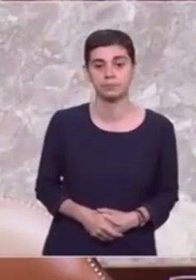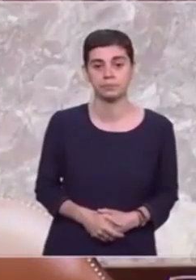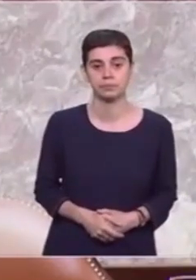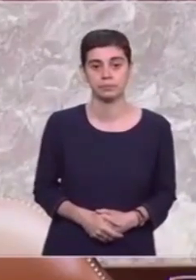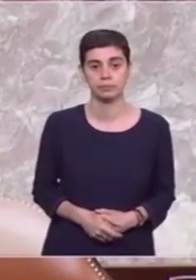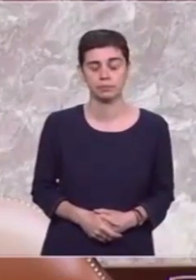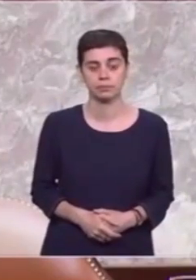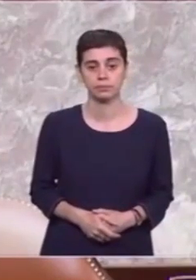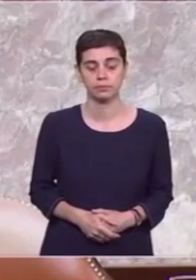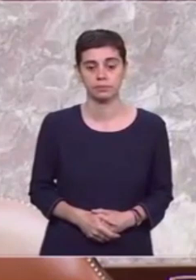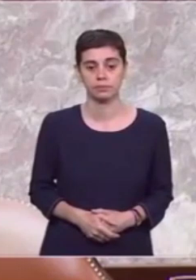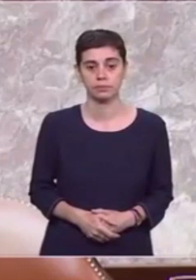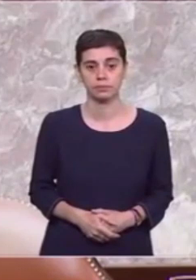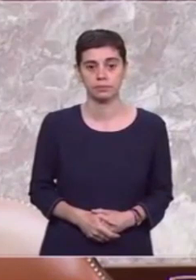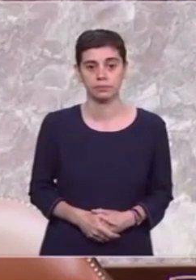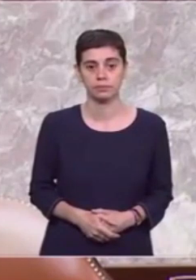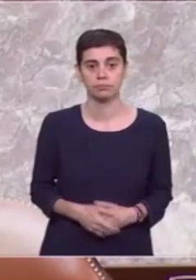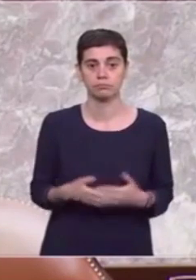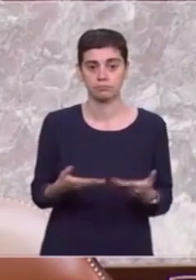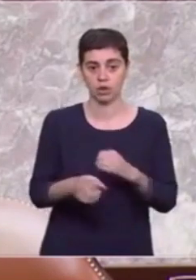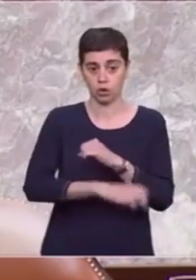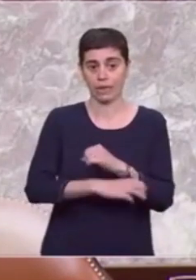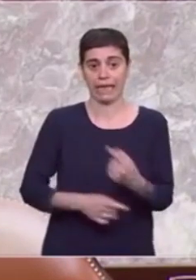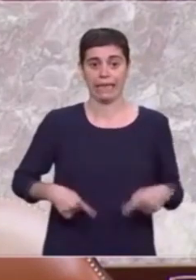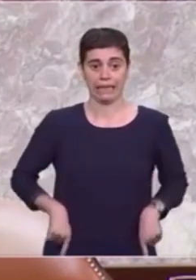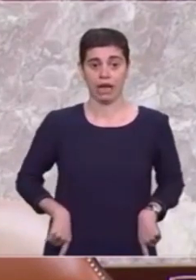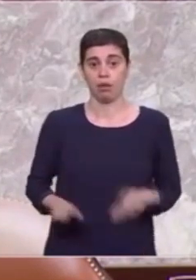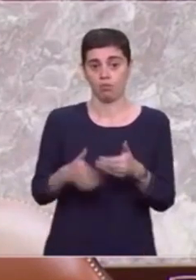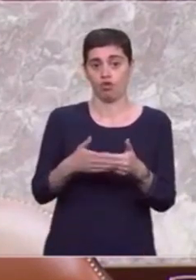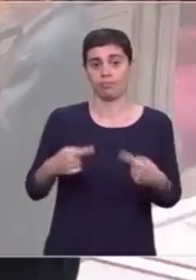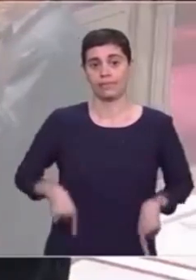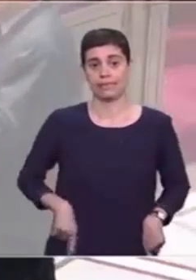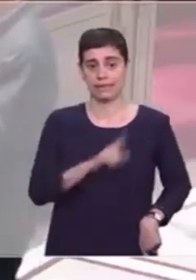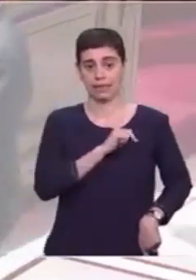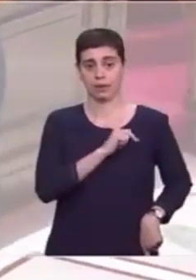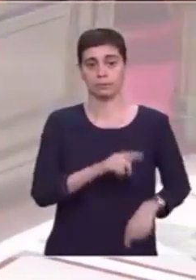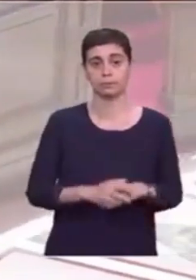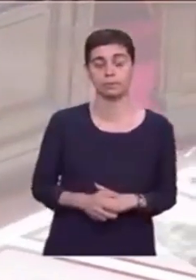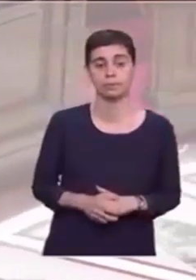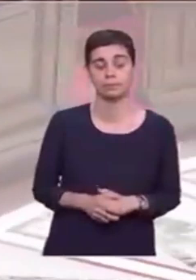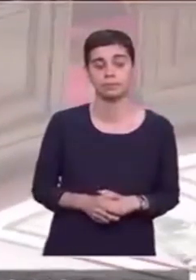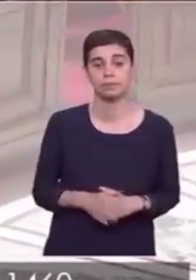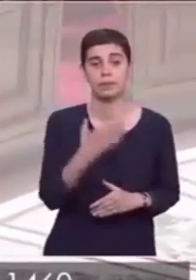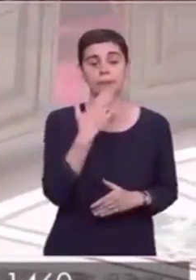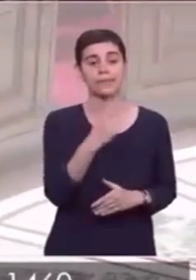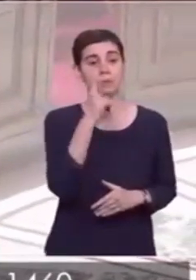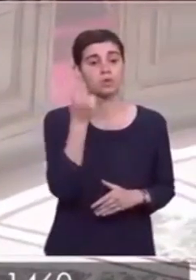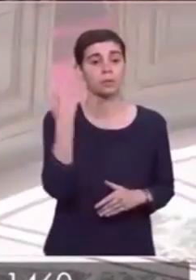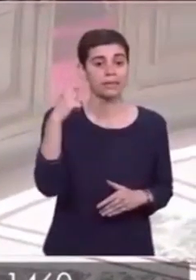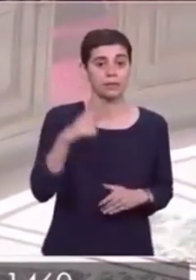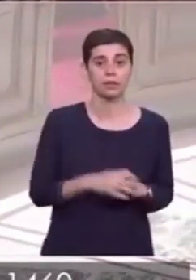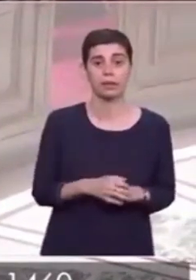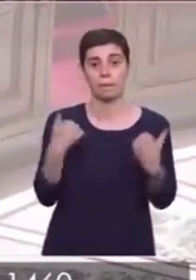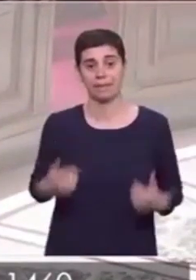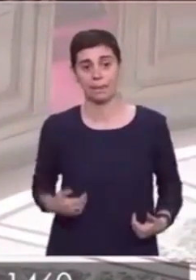Merci, monsieur le député. La parole est à monsieur Laurent Nunez, secrétaire d'État auprès du ministre de l'Intérieur. Merci, monsieur le président, mesdames et